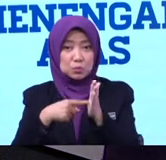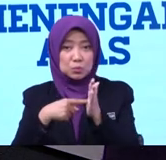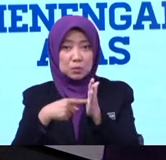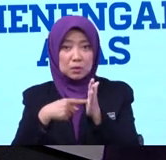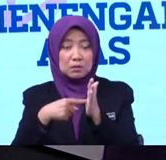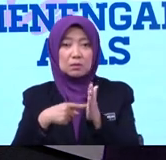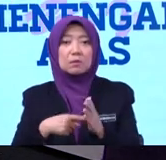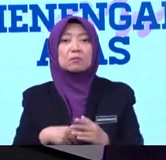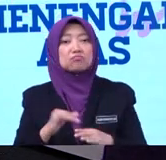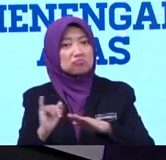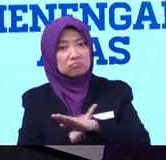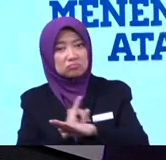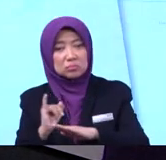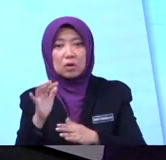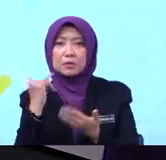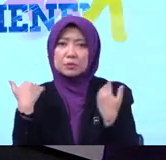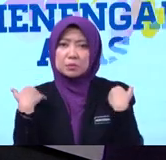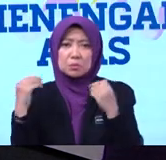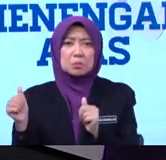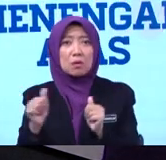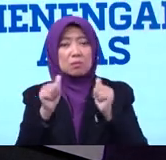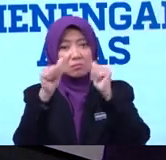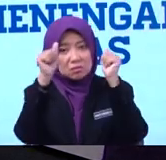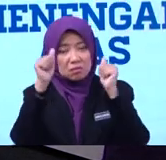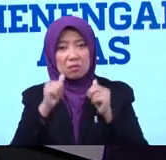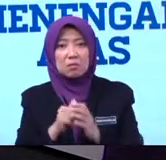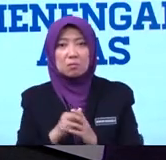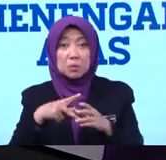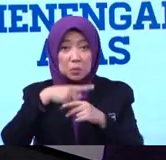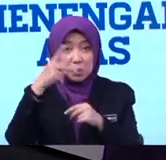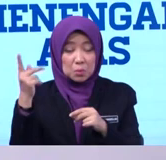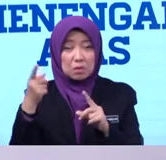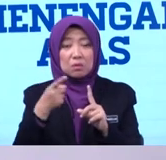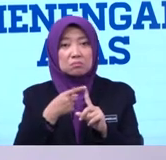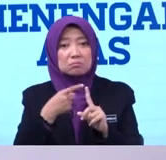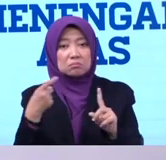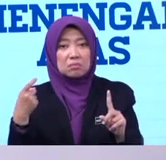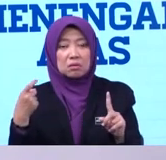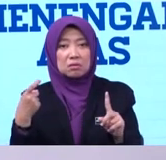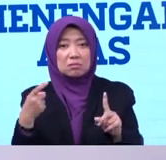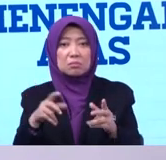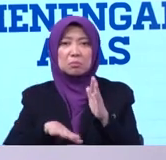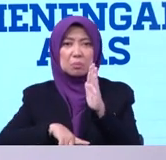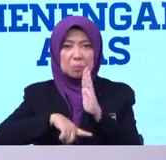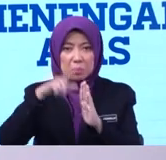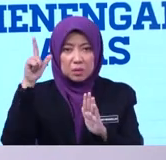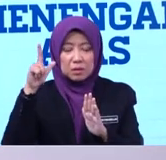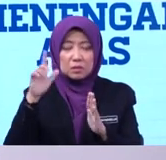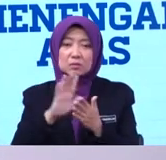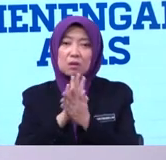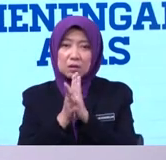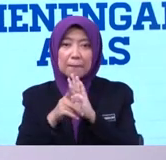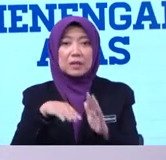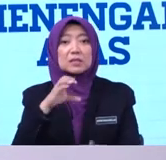Perindustrian di mana ada asap-asap yang keluar dikeluarkan berlebihan jadi yang menyebabkan pencemaran